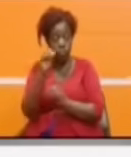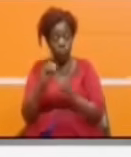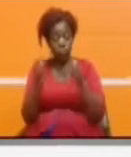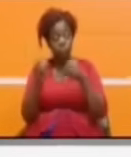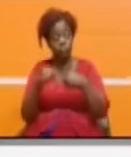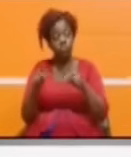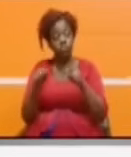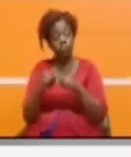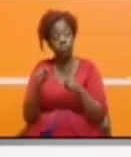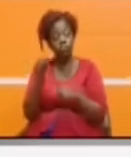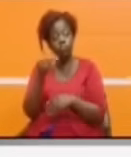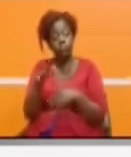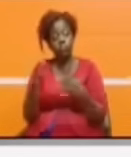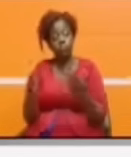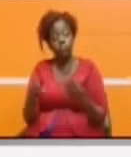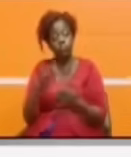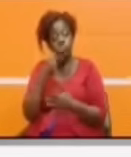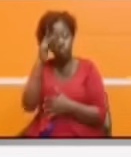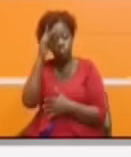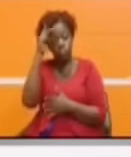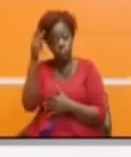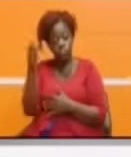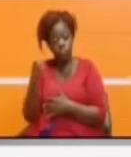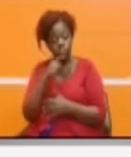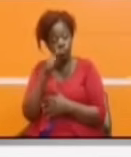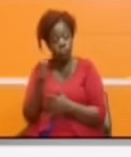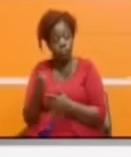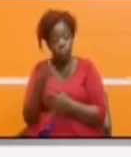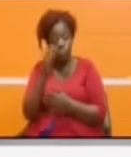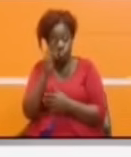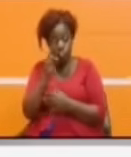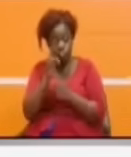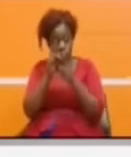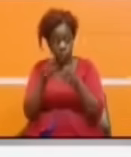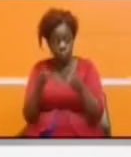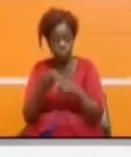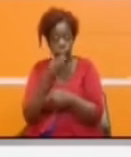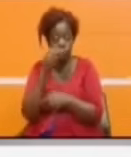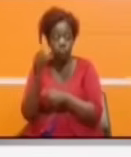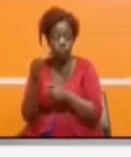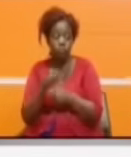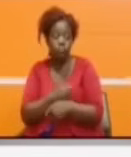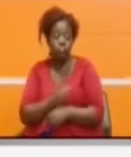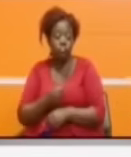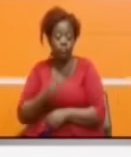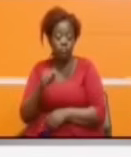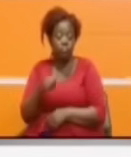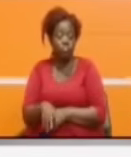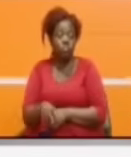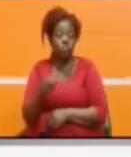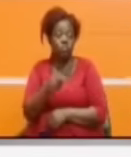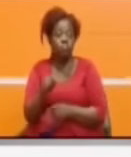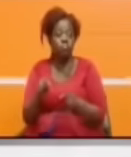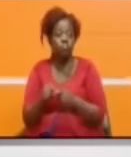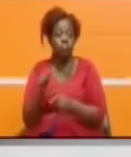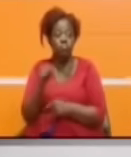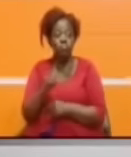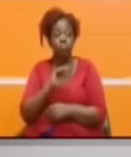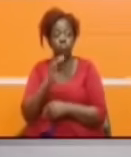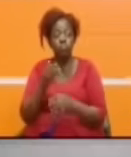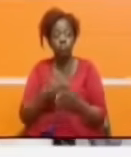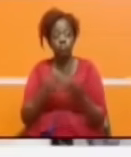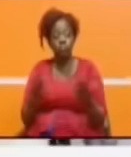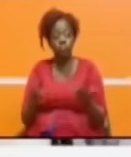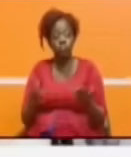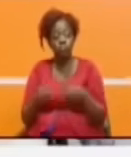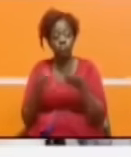kyotakoze shubirabe wabwe bw'omusajja teri gw'owa kitiibwa wavuma okuva ku Nazaala balamu bonna obavumye obamazeeyo ffe twali